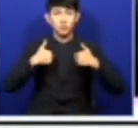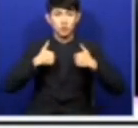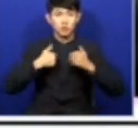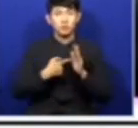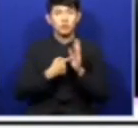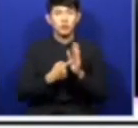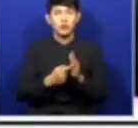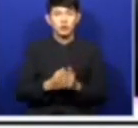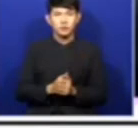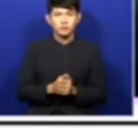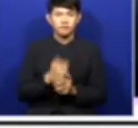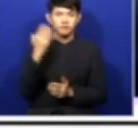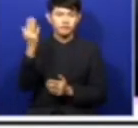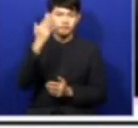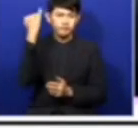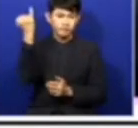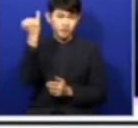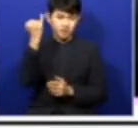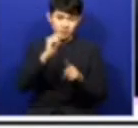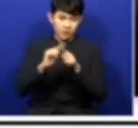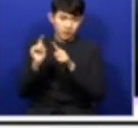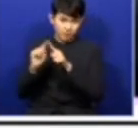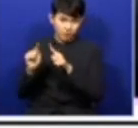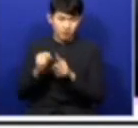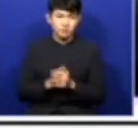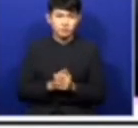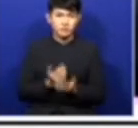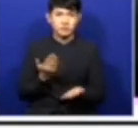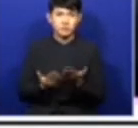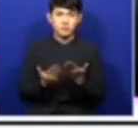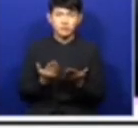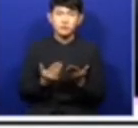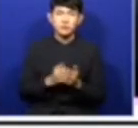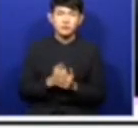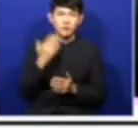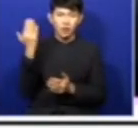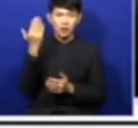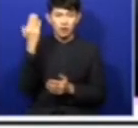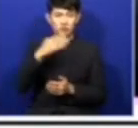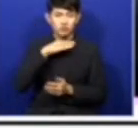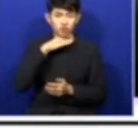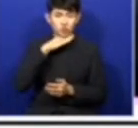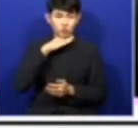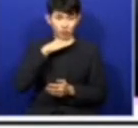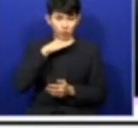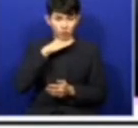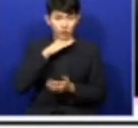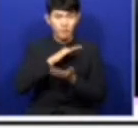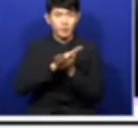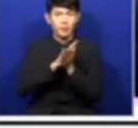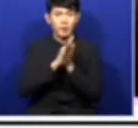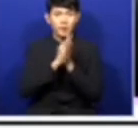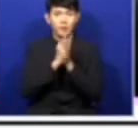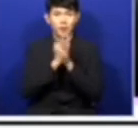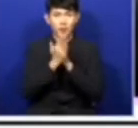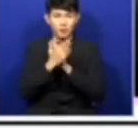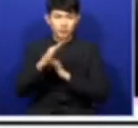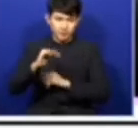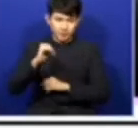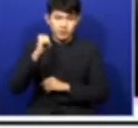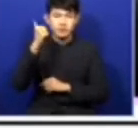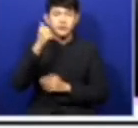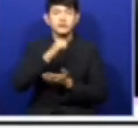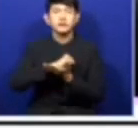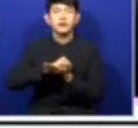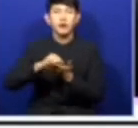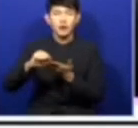ะในเรื่องของมลภาวะในเรื่องของอากาศมันก็จะทำให้ดีขึ้นฉ